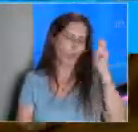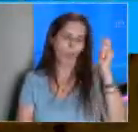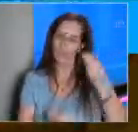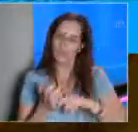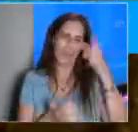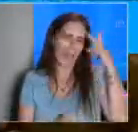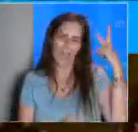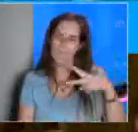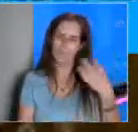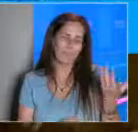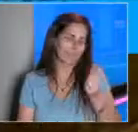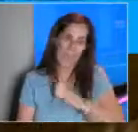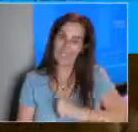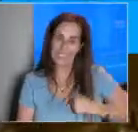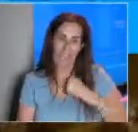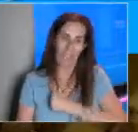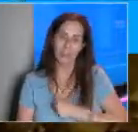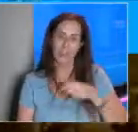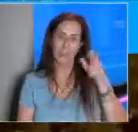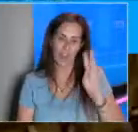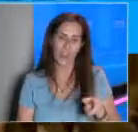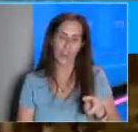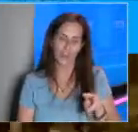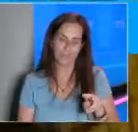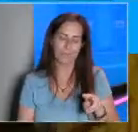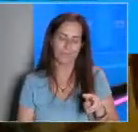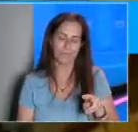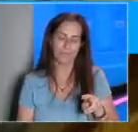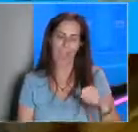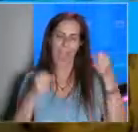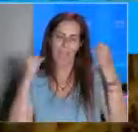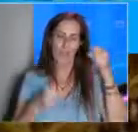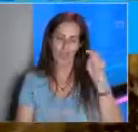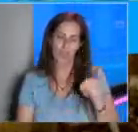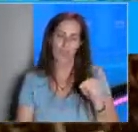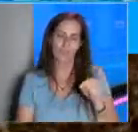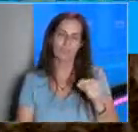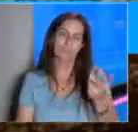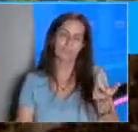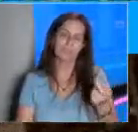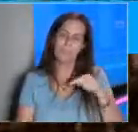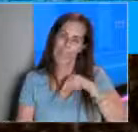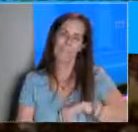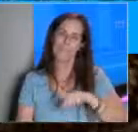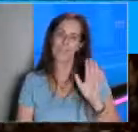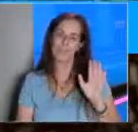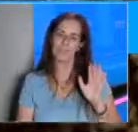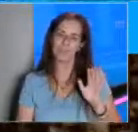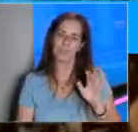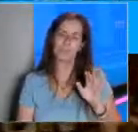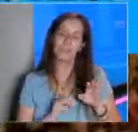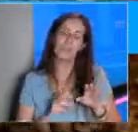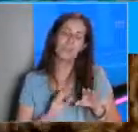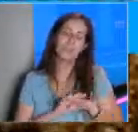כדי להבין, לצערי, שיש להפגנות האלה מאפיינים